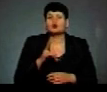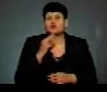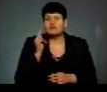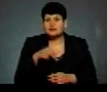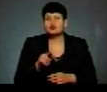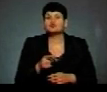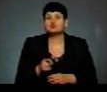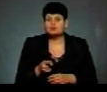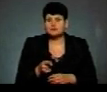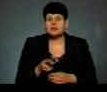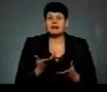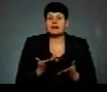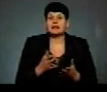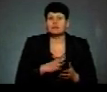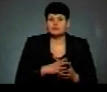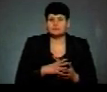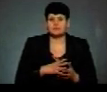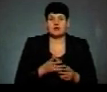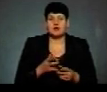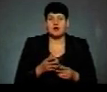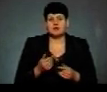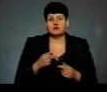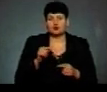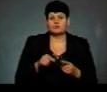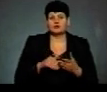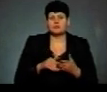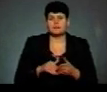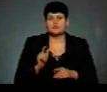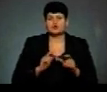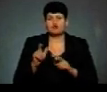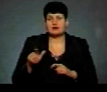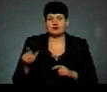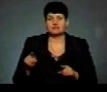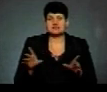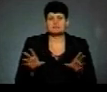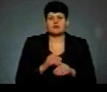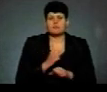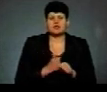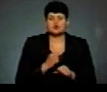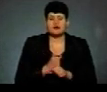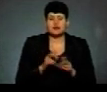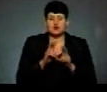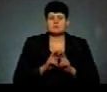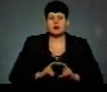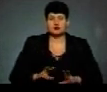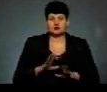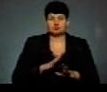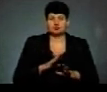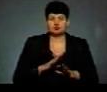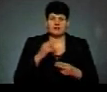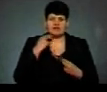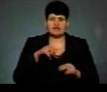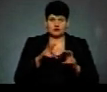чому, які були чинники. Але для того ми сприяємо студентам, щоб вони співпрацювали і розбиралися, щоб йшло розслідування